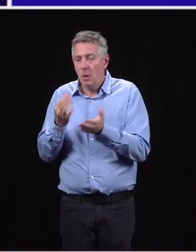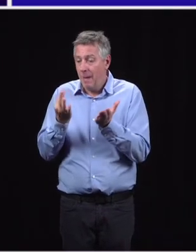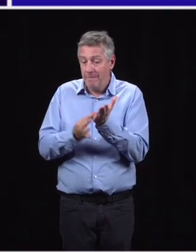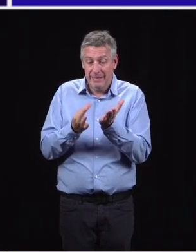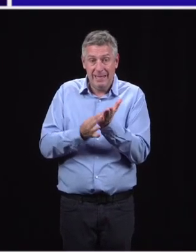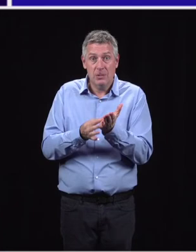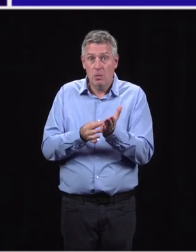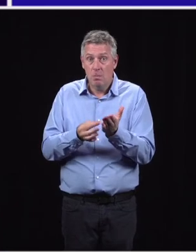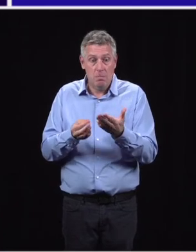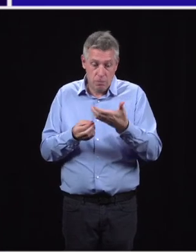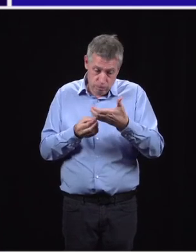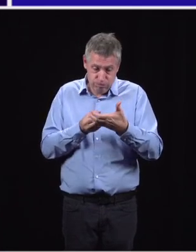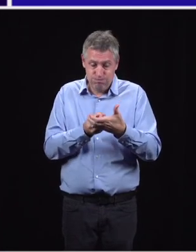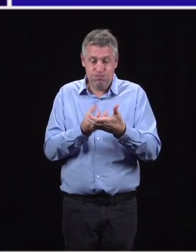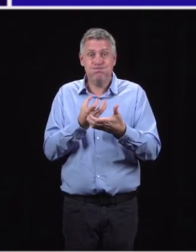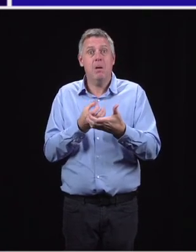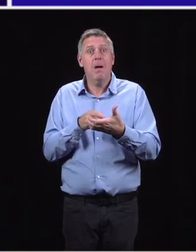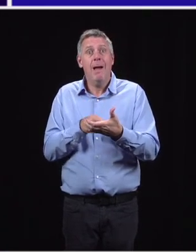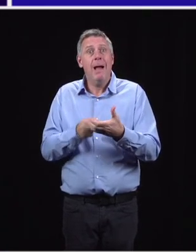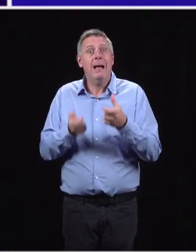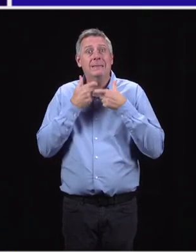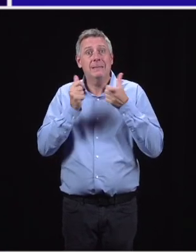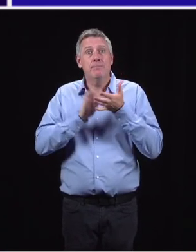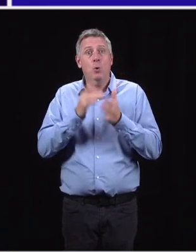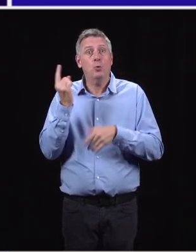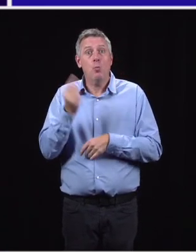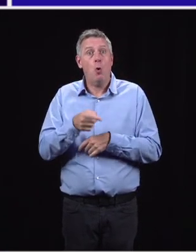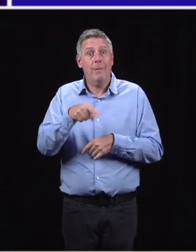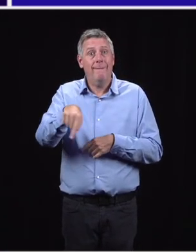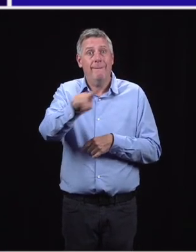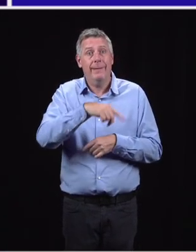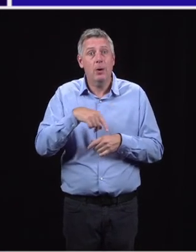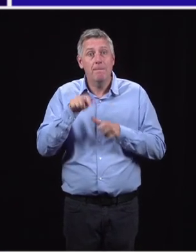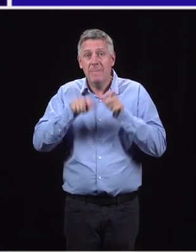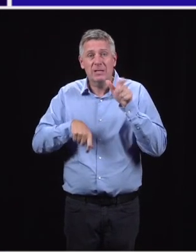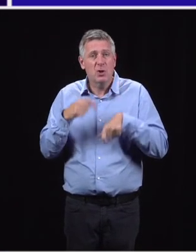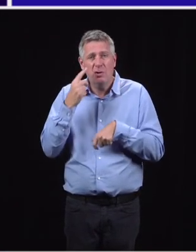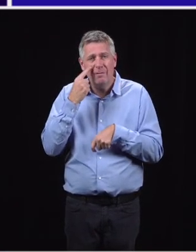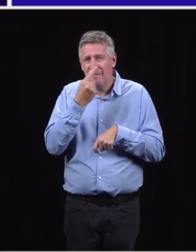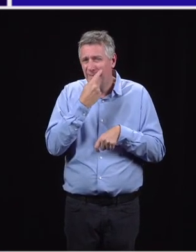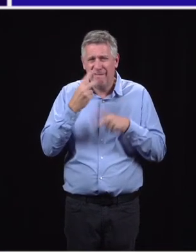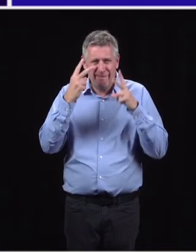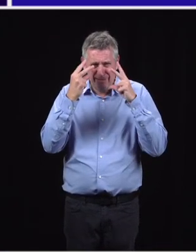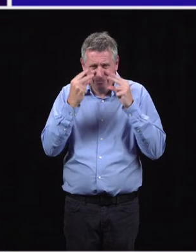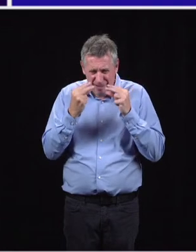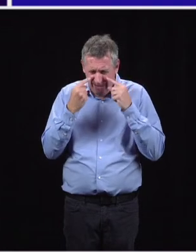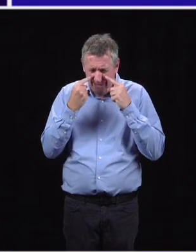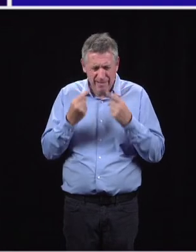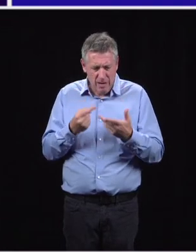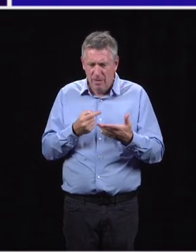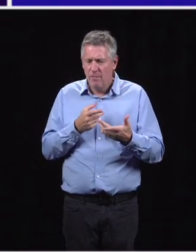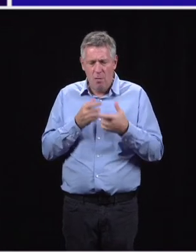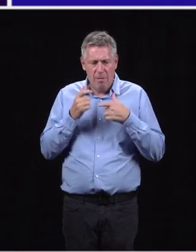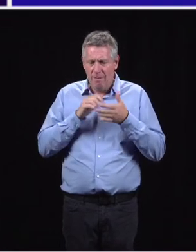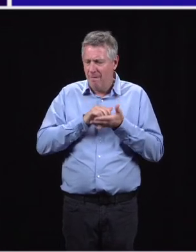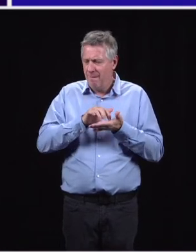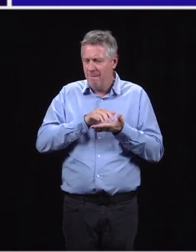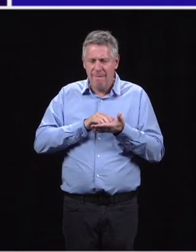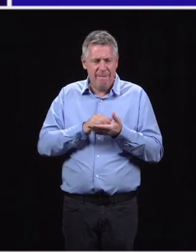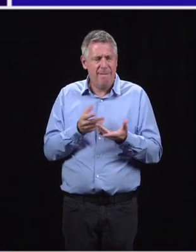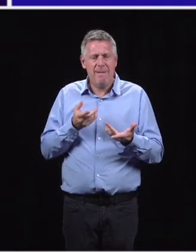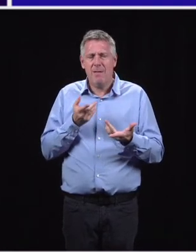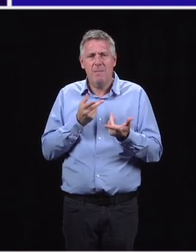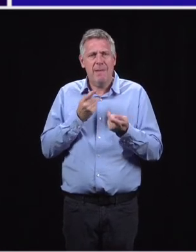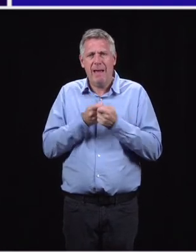soit accessible à tous notamment à des personnes qui ont des déficiences visuelles ça on a fait très attention d'avoir qu'elle soit accessible ah